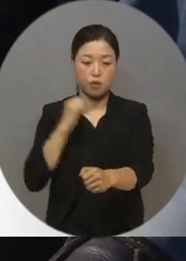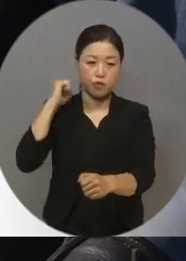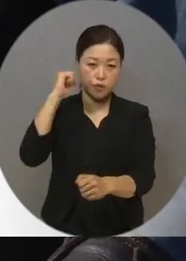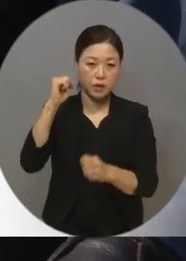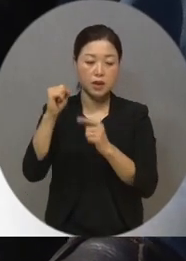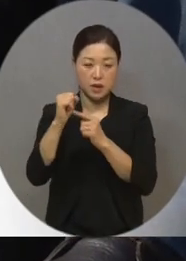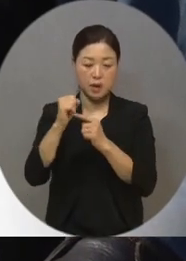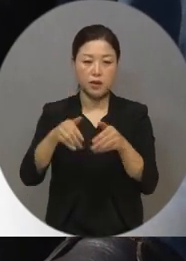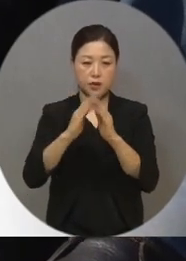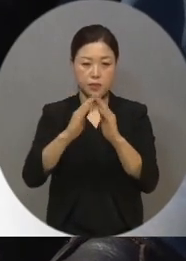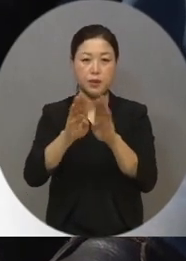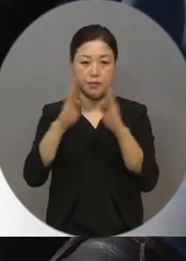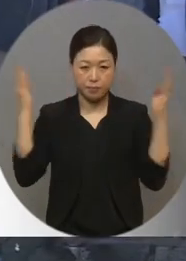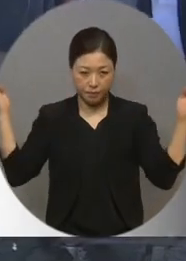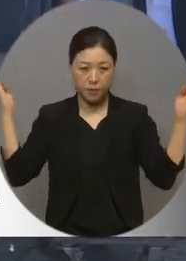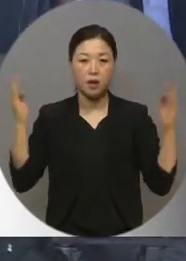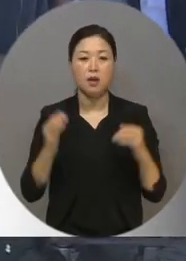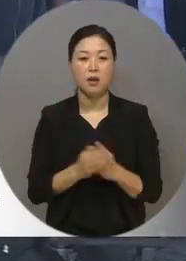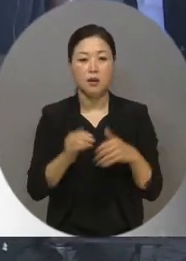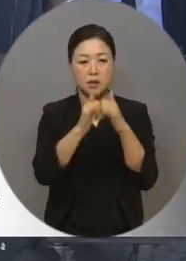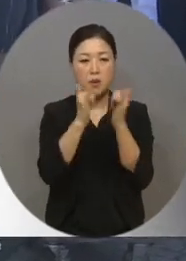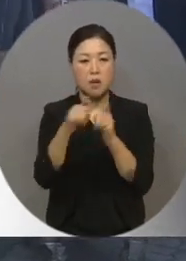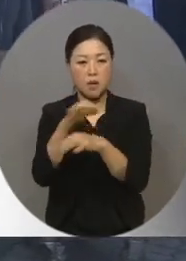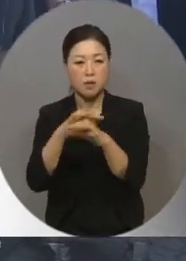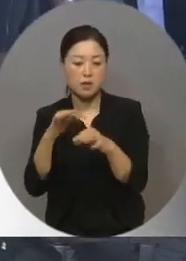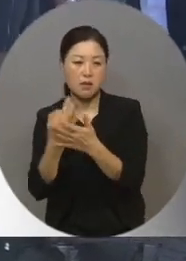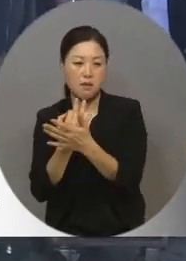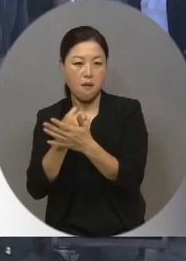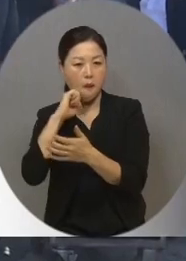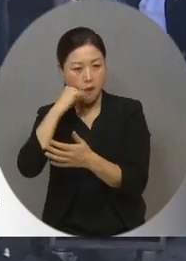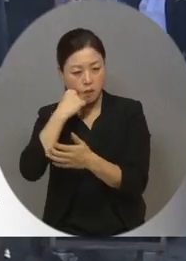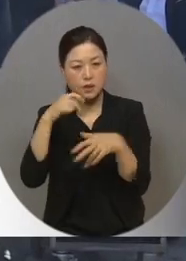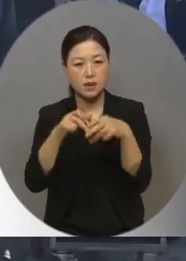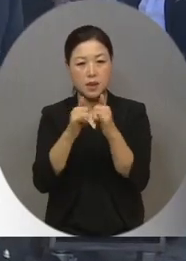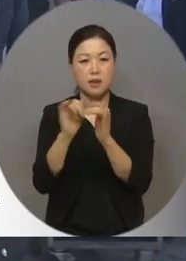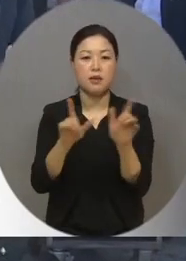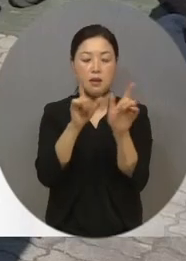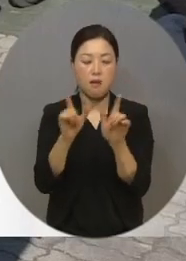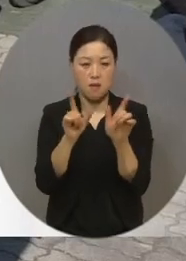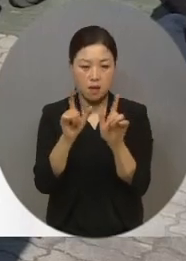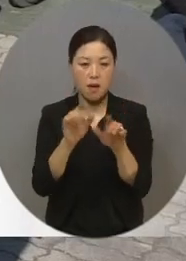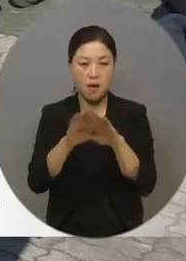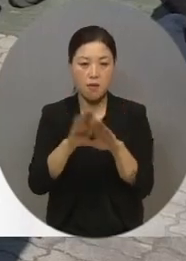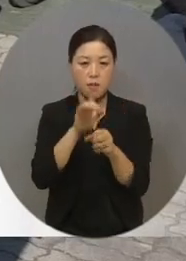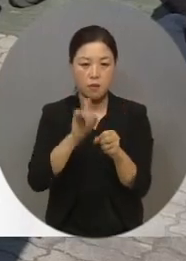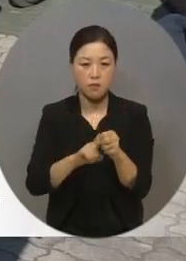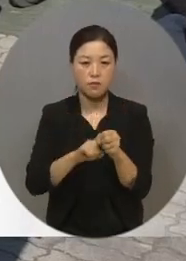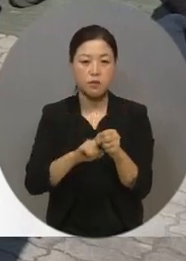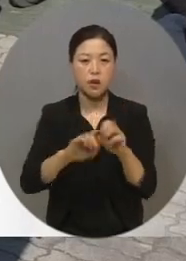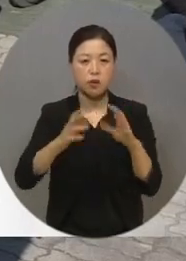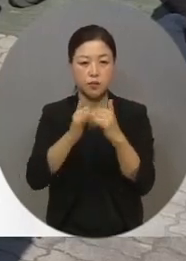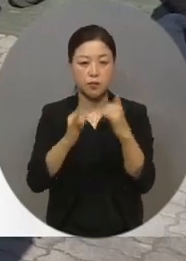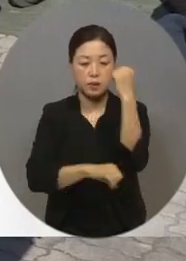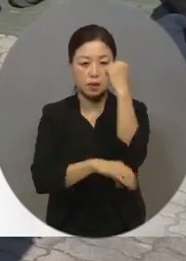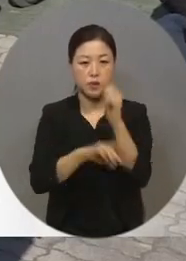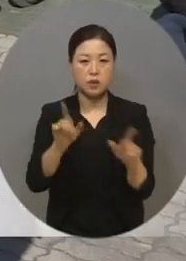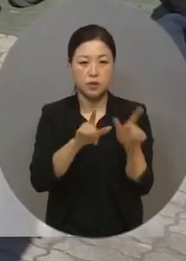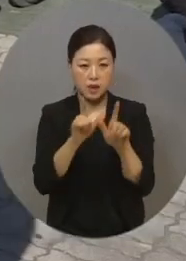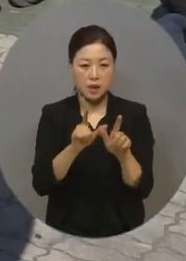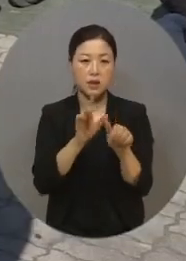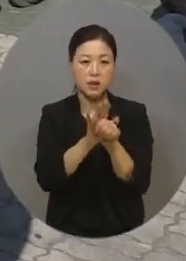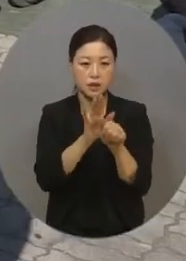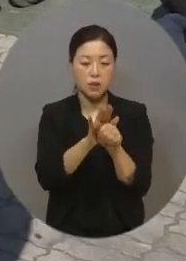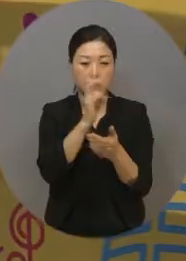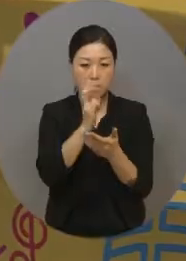열고 사회적 경제적 어려움을 겪고 있는 장애인들의 현실을 타파하고자 국민기초생활보장법 개정을 촉구하고